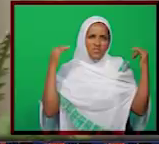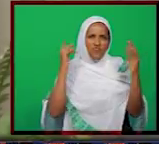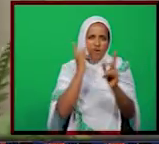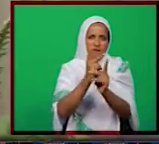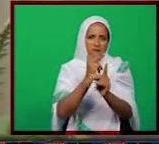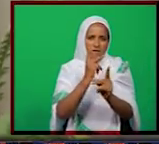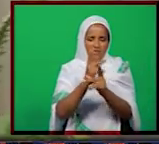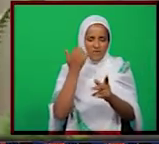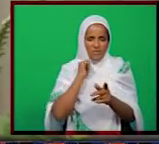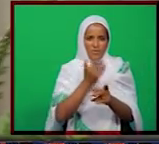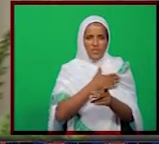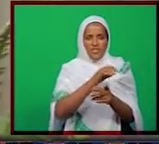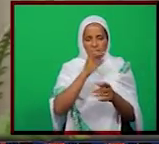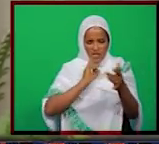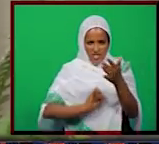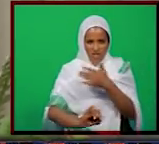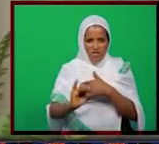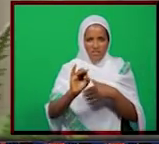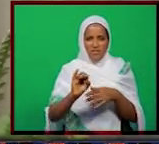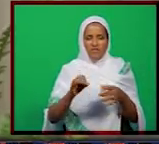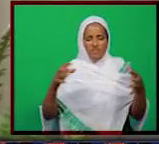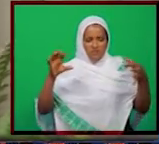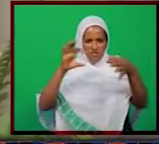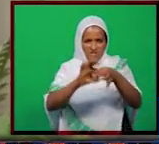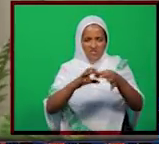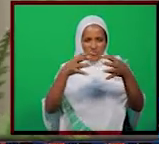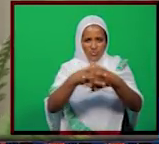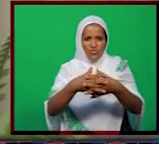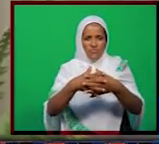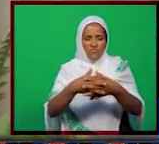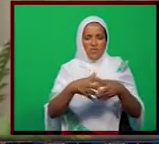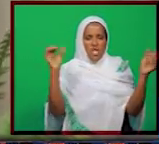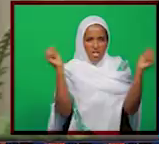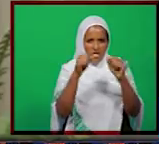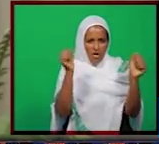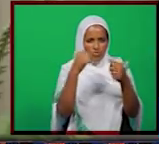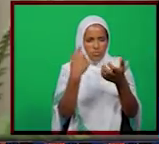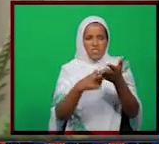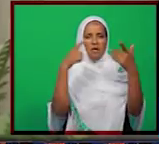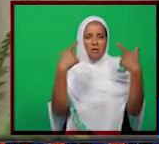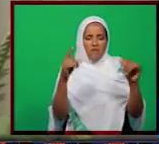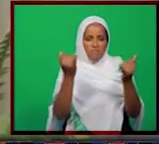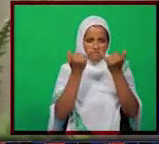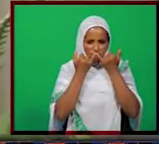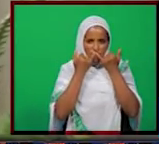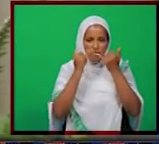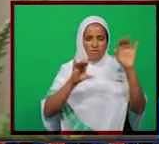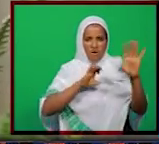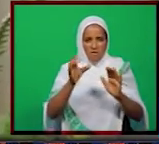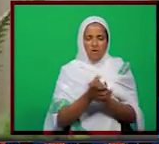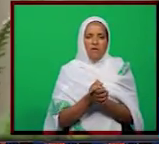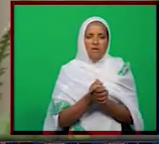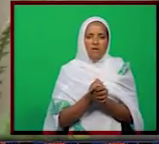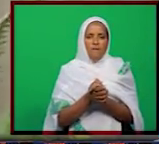ነው የምንጠብቀው የእመቤታችንን ልደት። ትስስሩም ያው የተጣሉትን በዛ አጋጣሚ